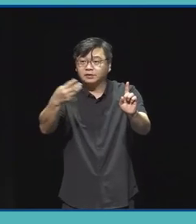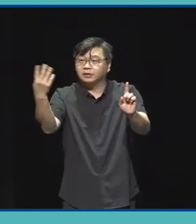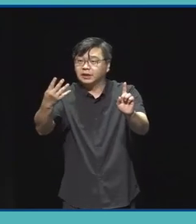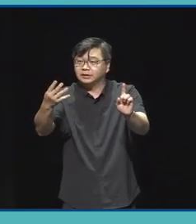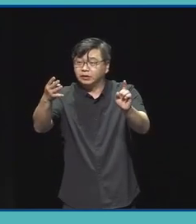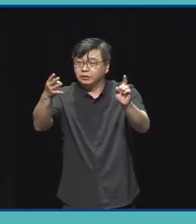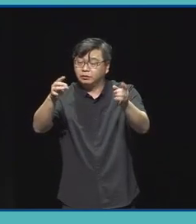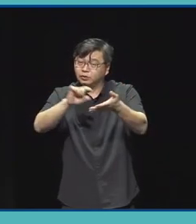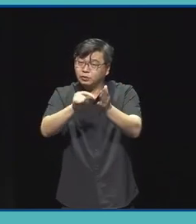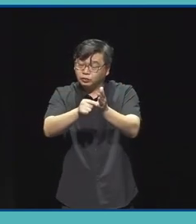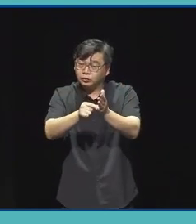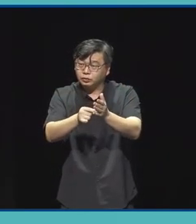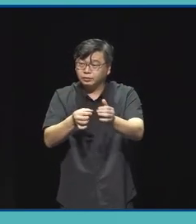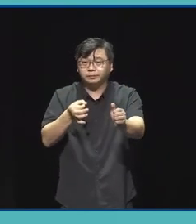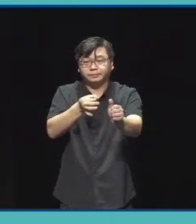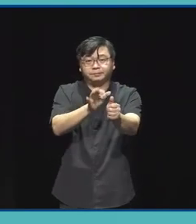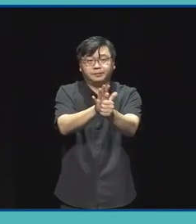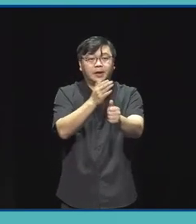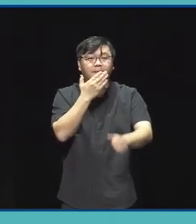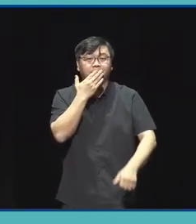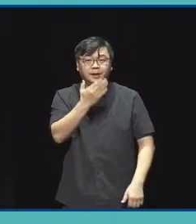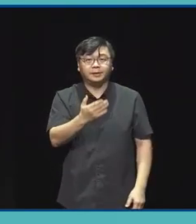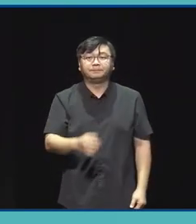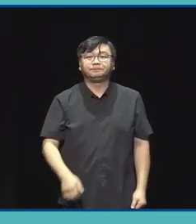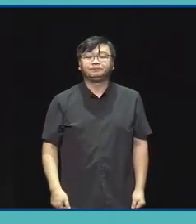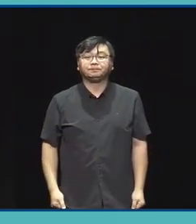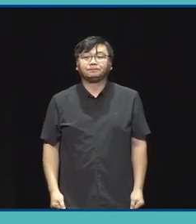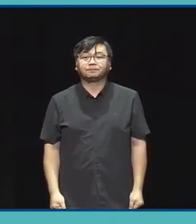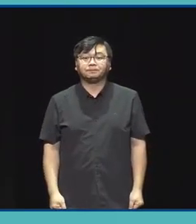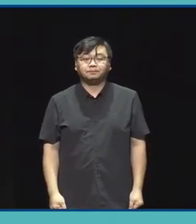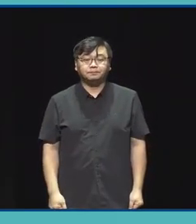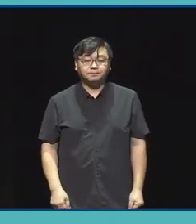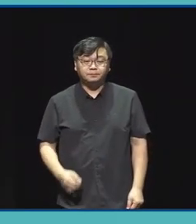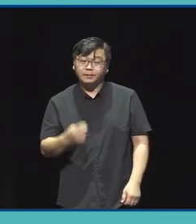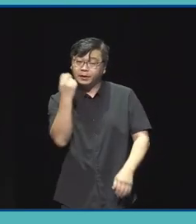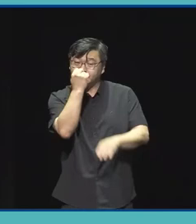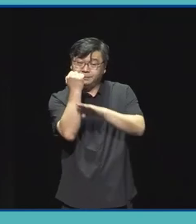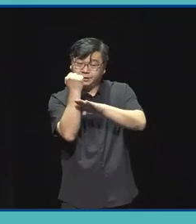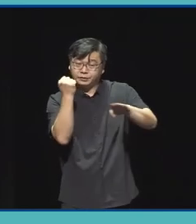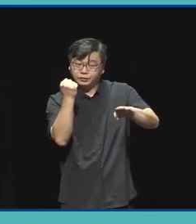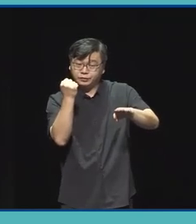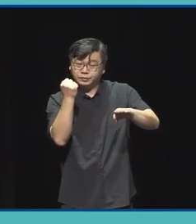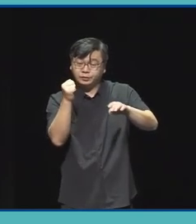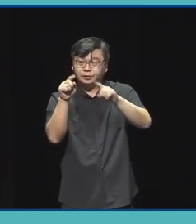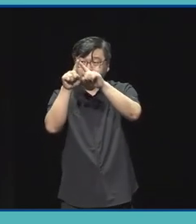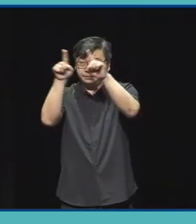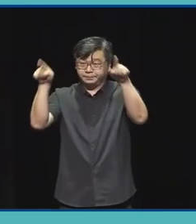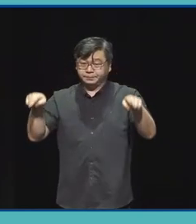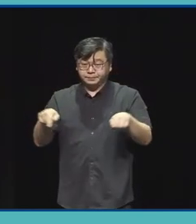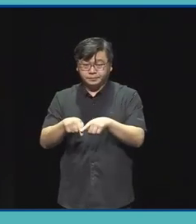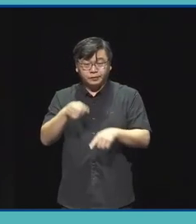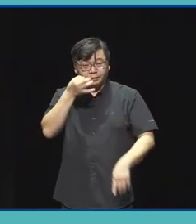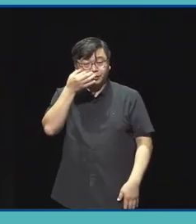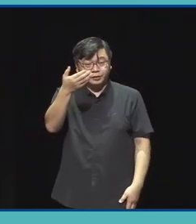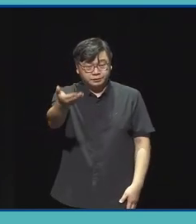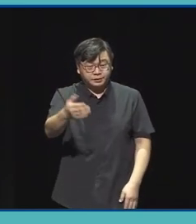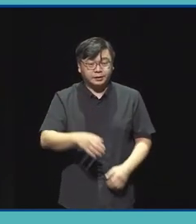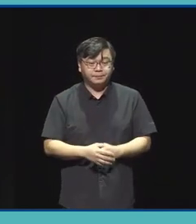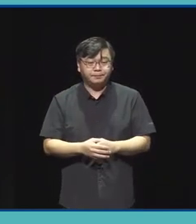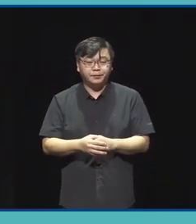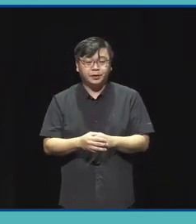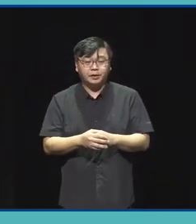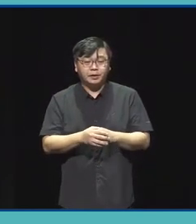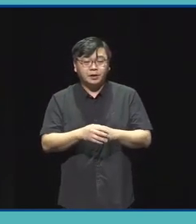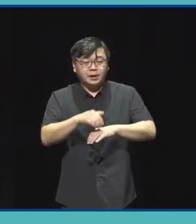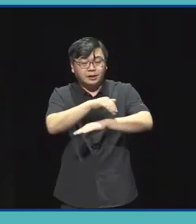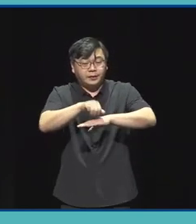해서 이제 신청을 하실 수가 있습니다. 네, 심의 기준입니다. 예, 운영 계획의 실현 가능성, 차별성,